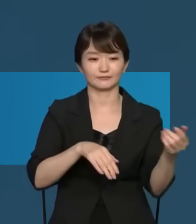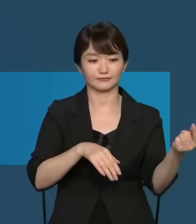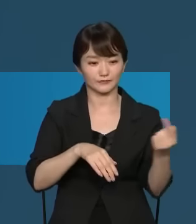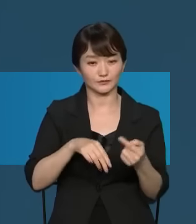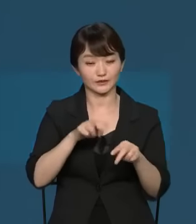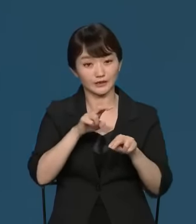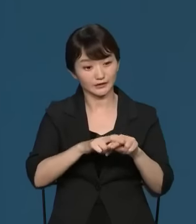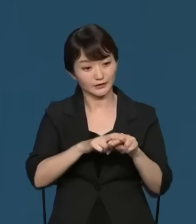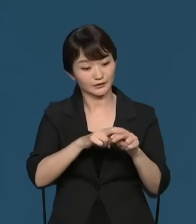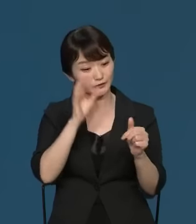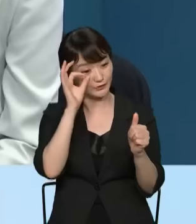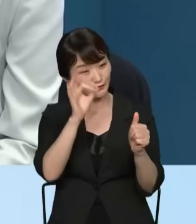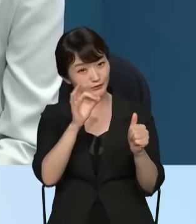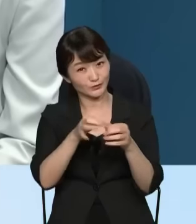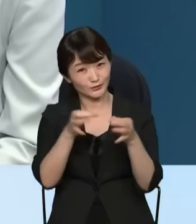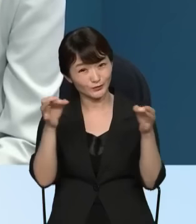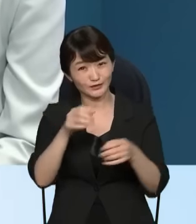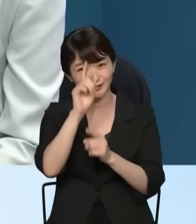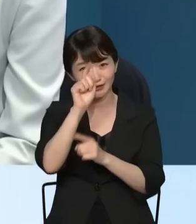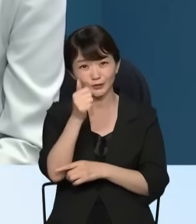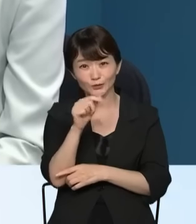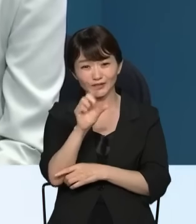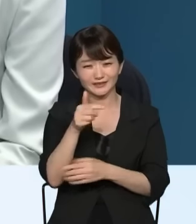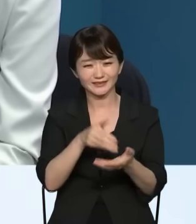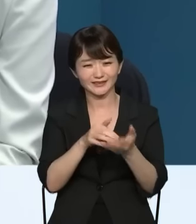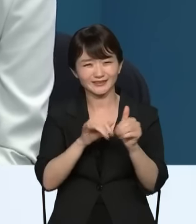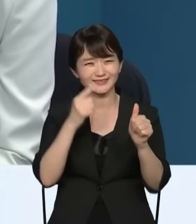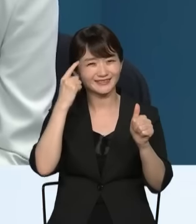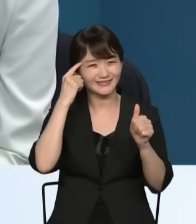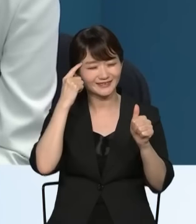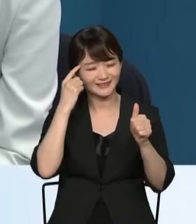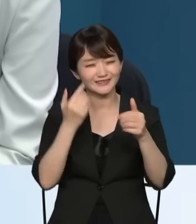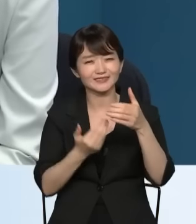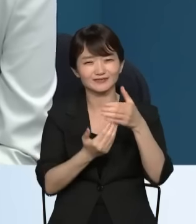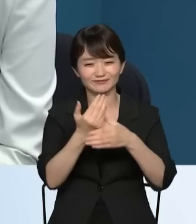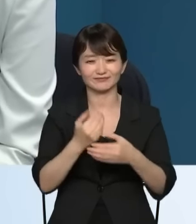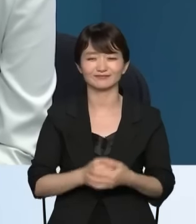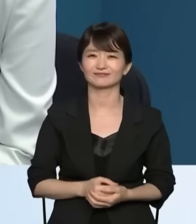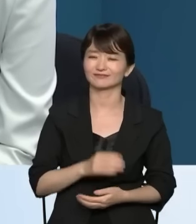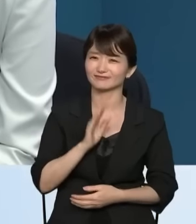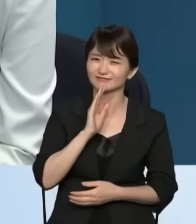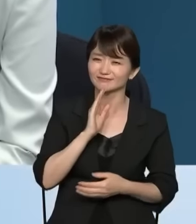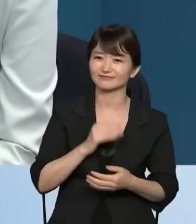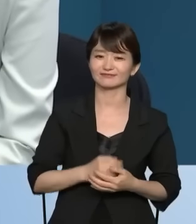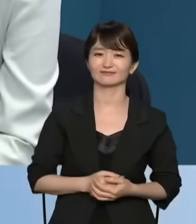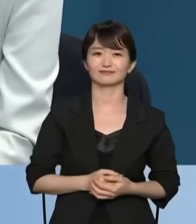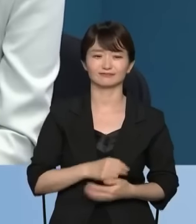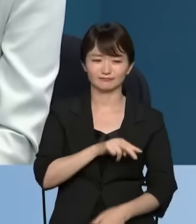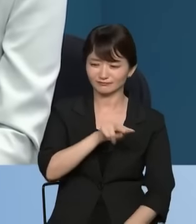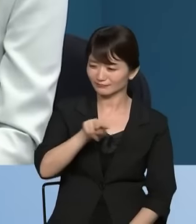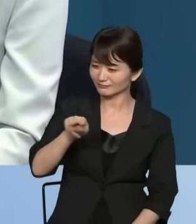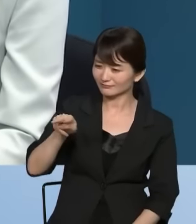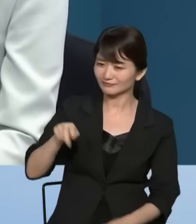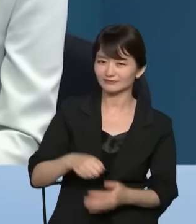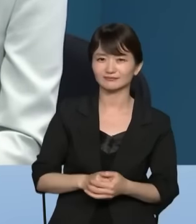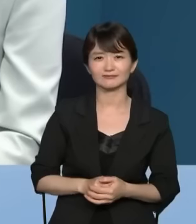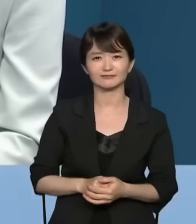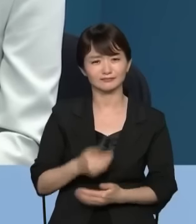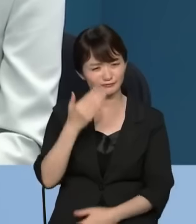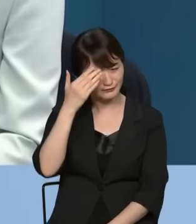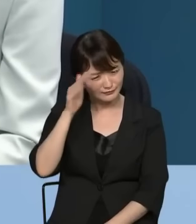오랜만에 이화신 앵커가 또 생각이 나네요. 아, 그러니까요. 저도 약간 좀 뭔가